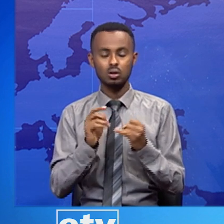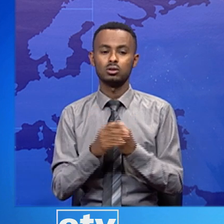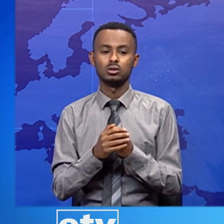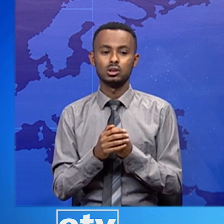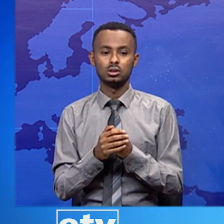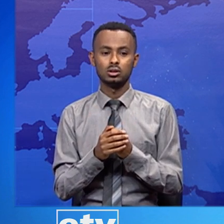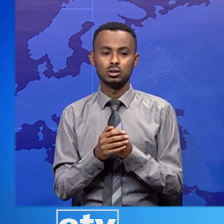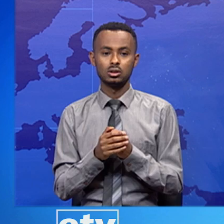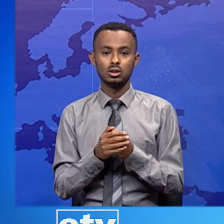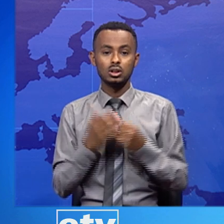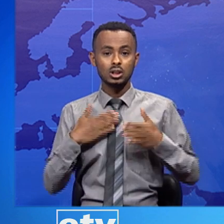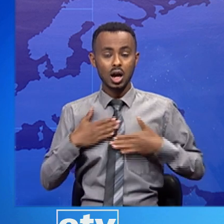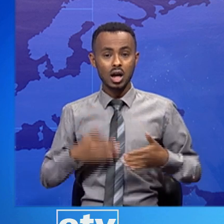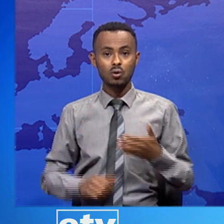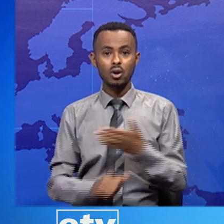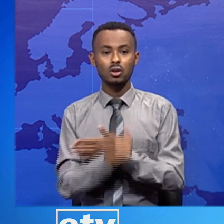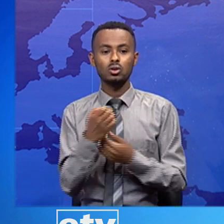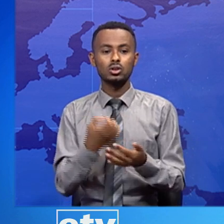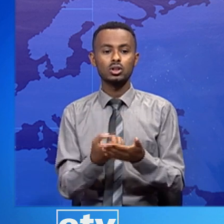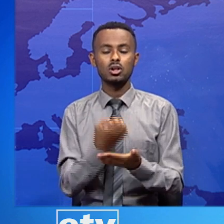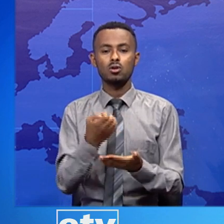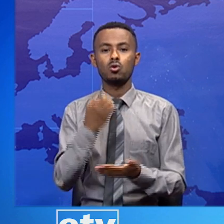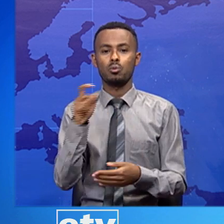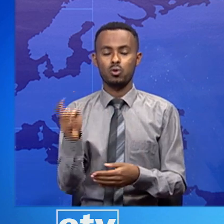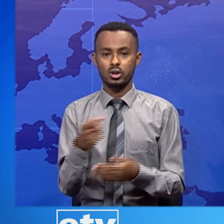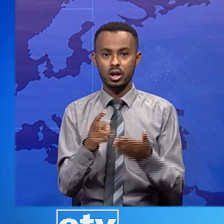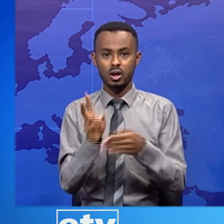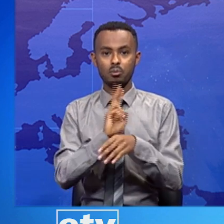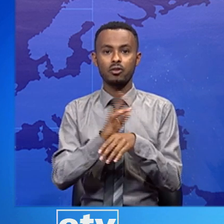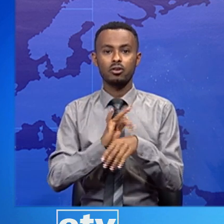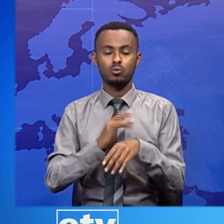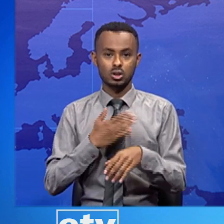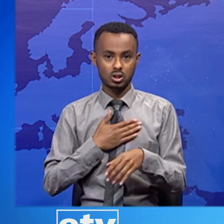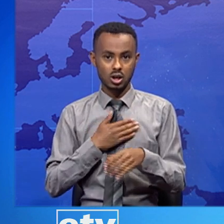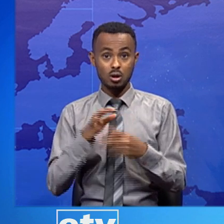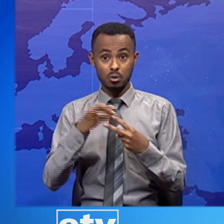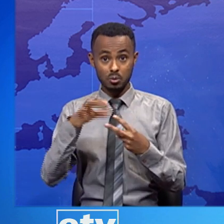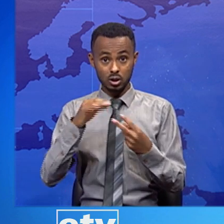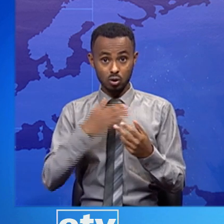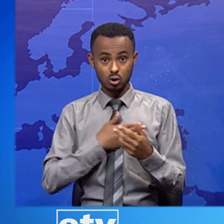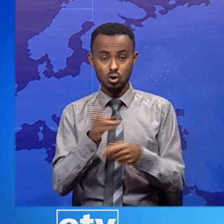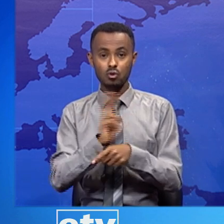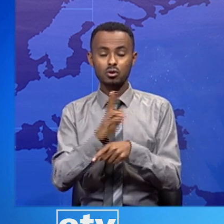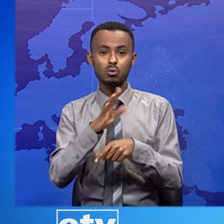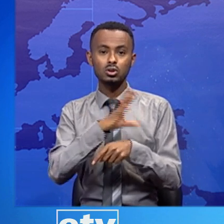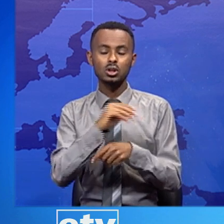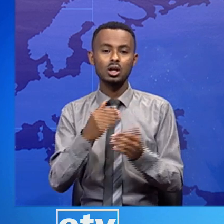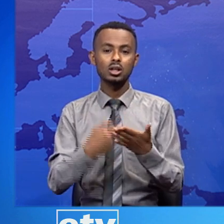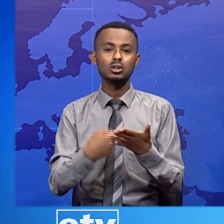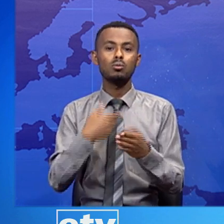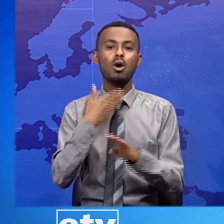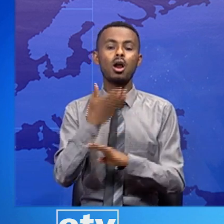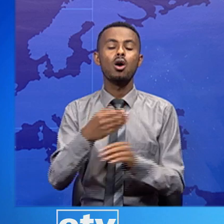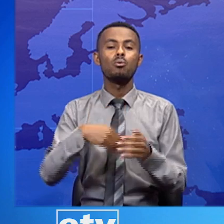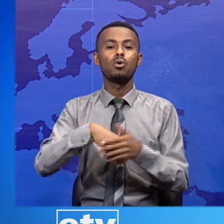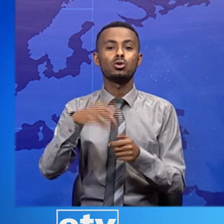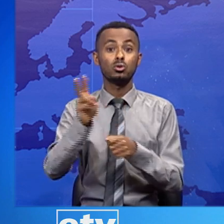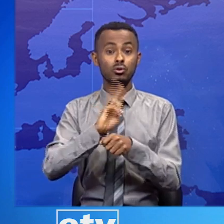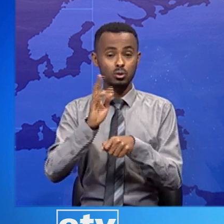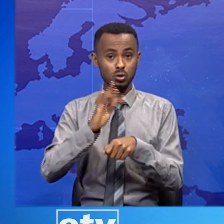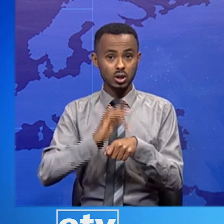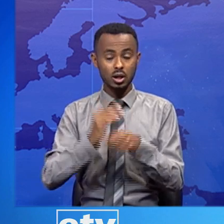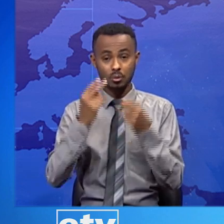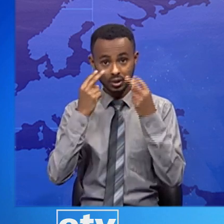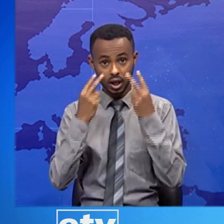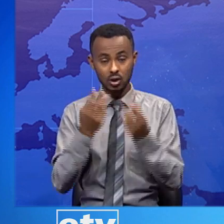የመጨረሻው የአካል ጉዳተኞች የኢኮኖሚ ሁኔታ በፊልሞቻችን ላይ በመረጥኳቸው ፊልሞች እና ከዚህ በኋላ